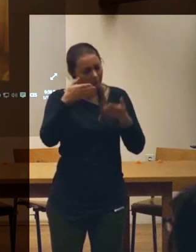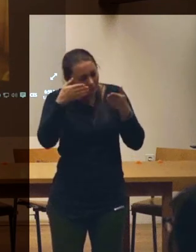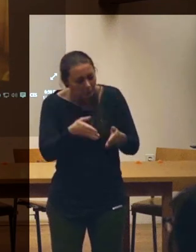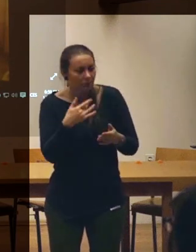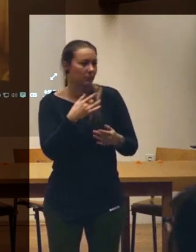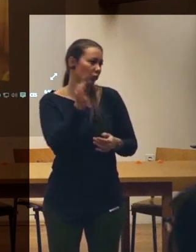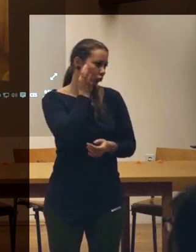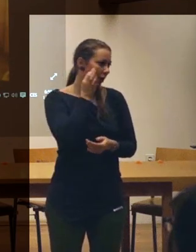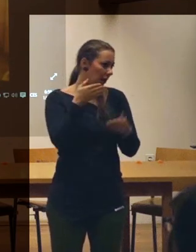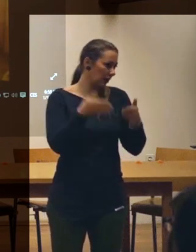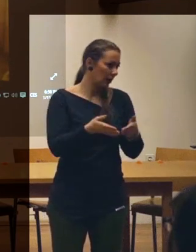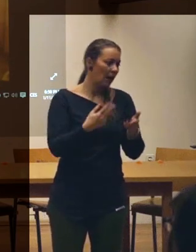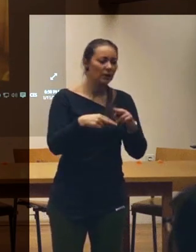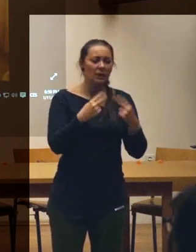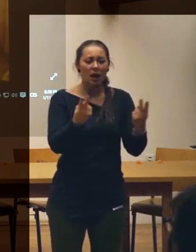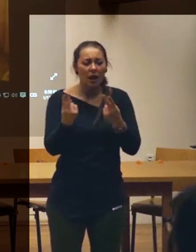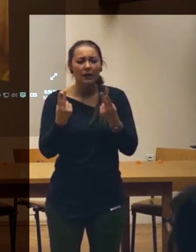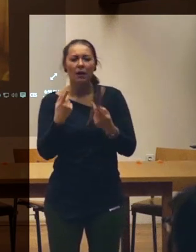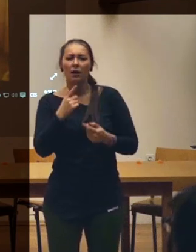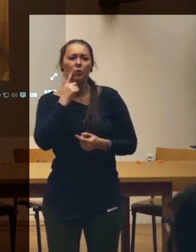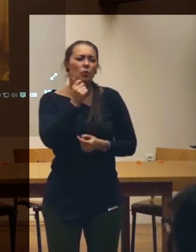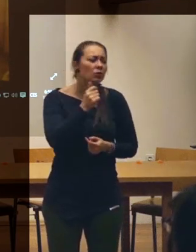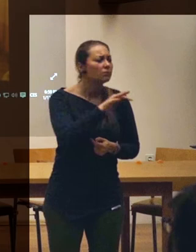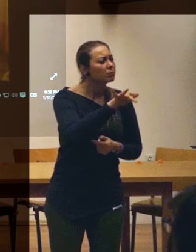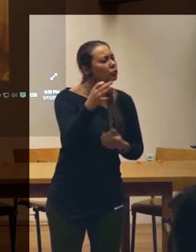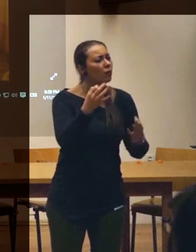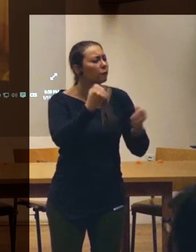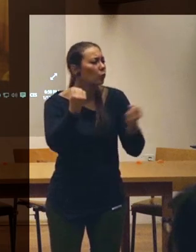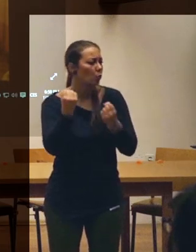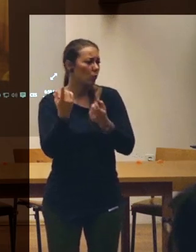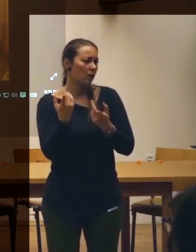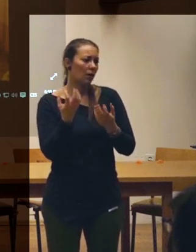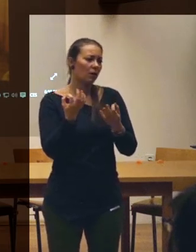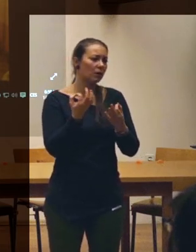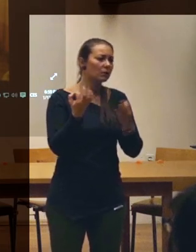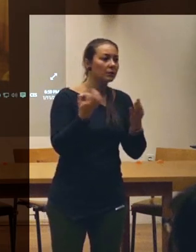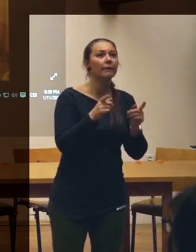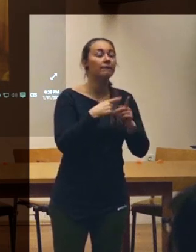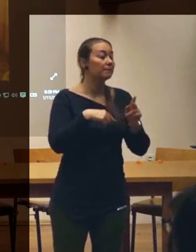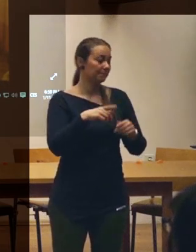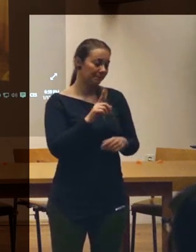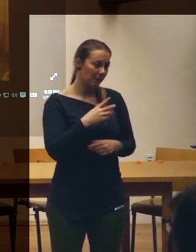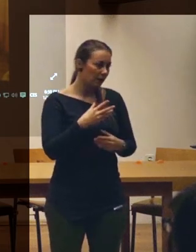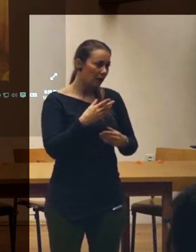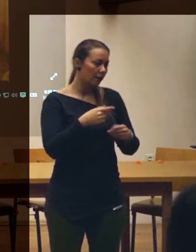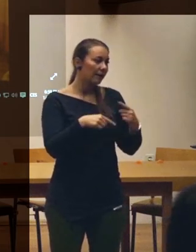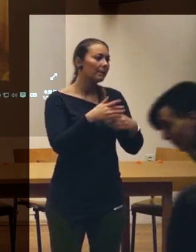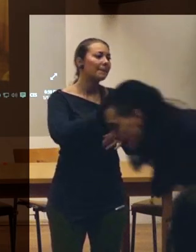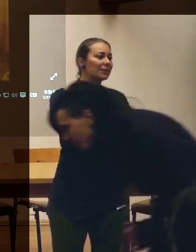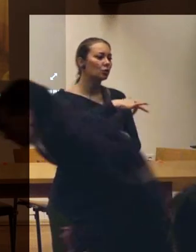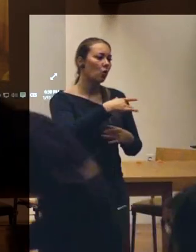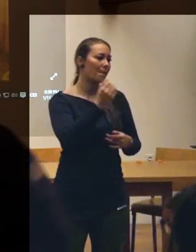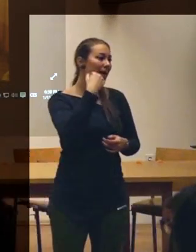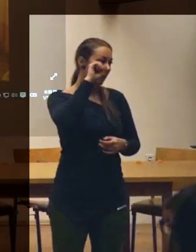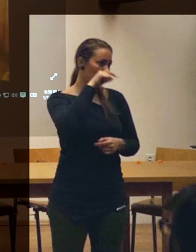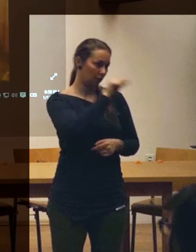vlastne autonómne praktiky, hlavne v 70-kovom Berlíne, rôznych feministických skupín